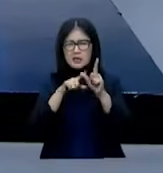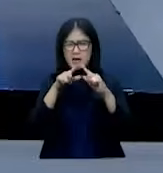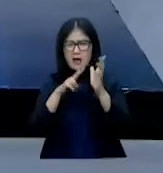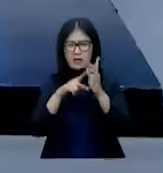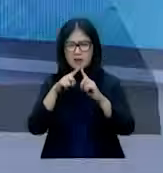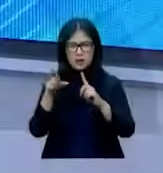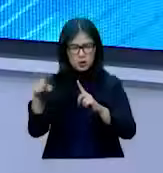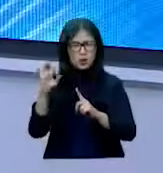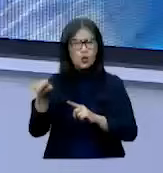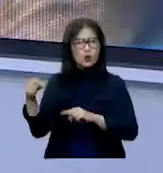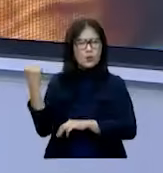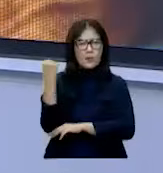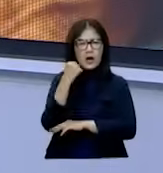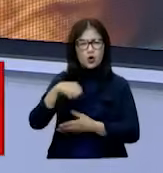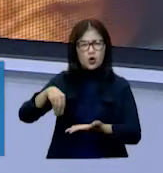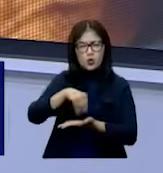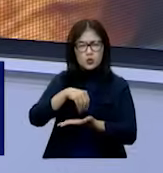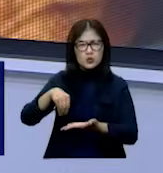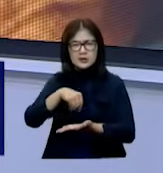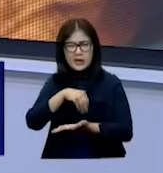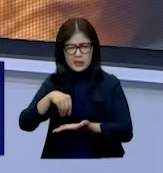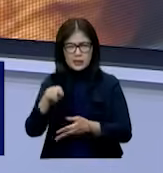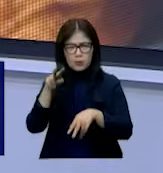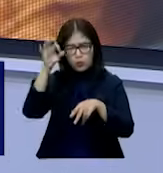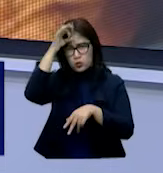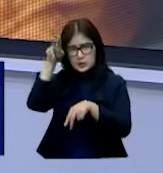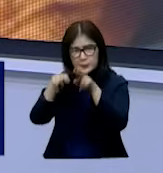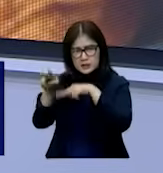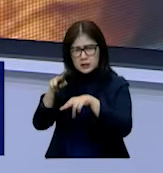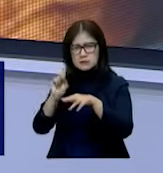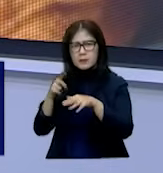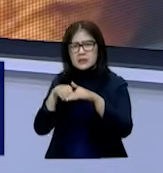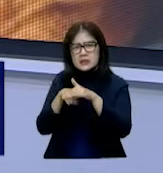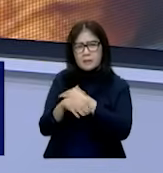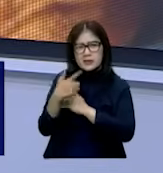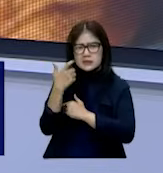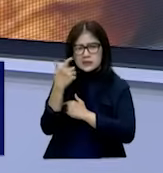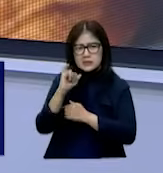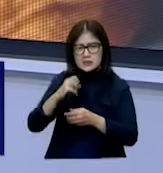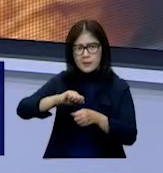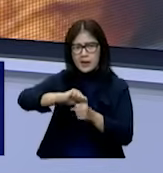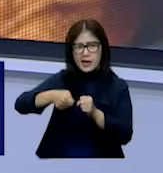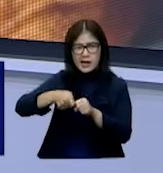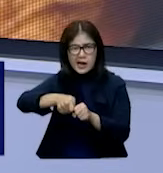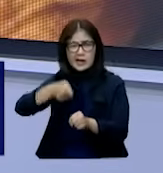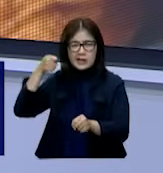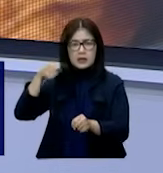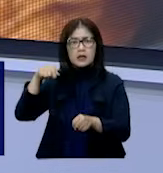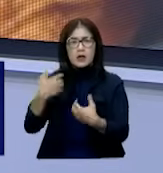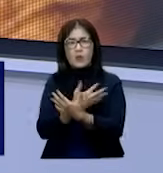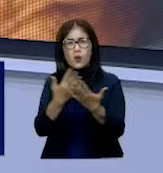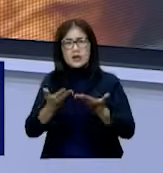dukun santet hingga kini masih diperiksa polisi karena menyimpan dua senjata api dan granat. Usai digerebek warga, kondisi